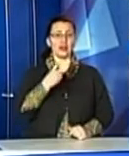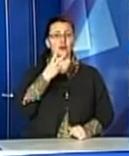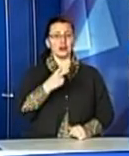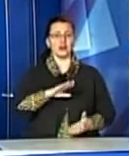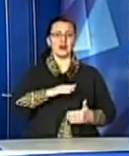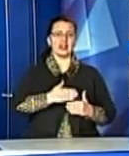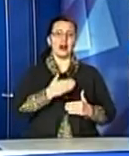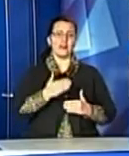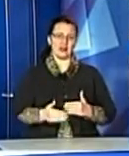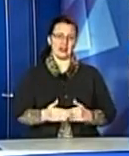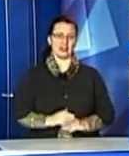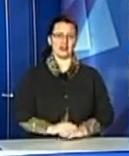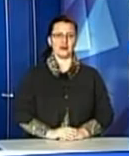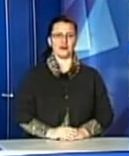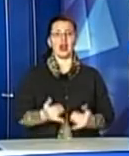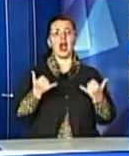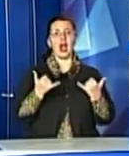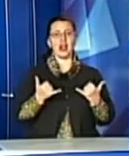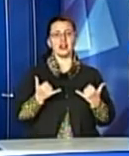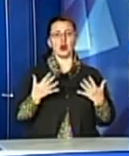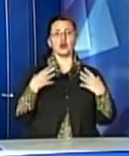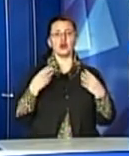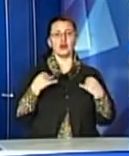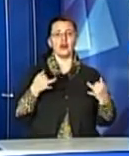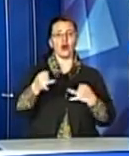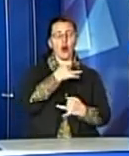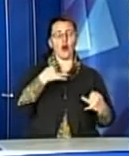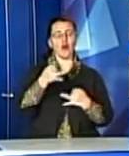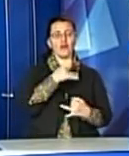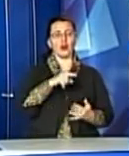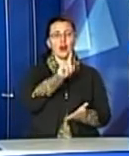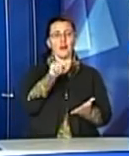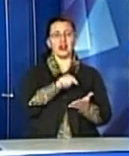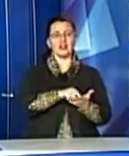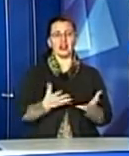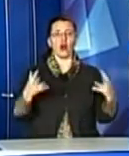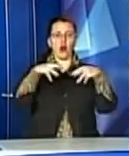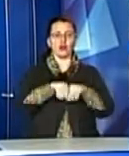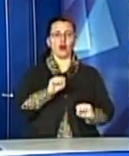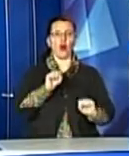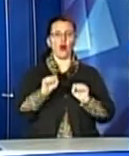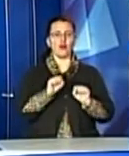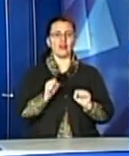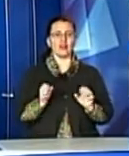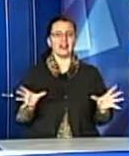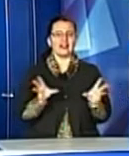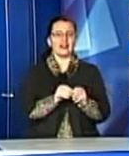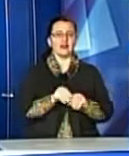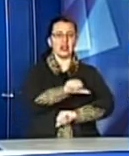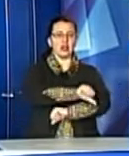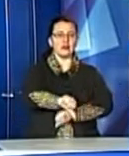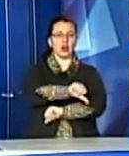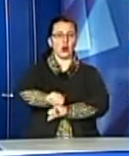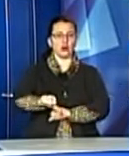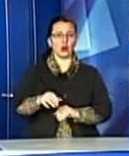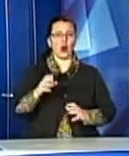пізніше. А сьогодні у Львові обговорювали питання інтегрованого управління спільними кордонами. У